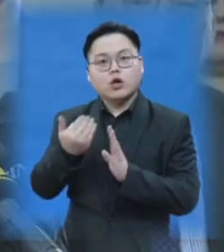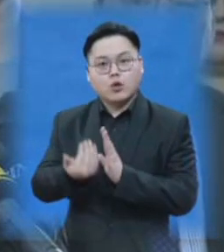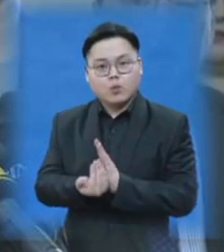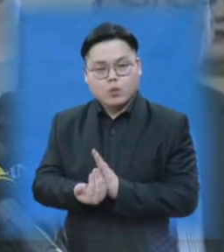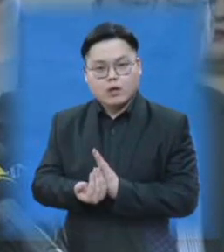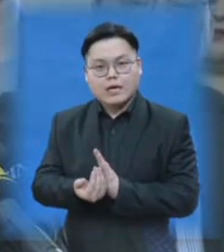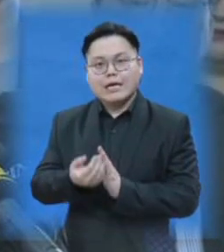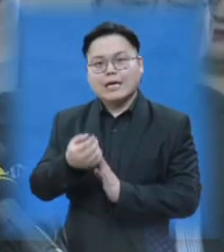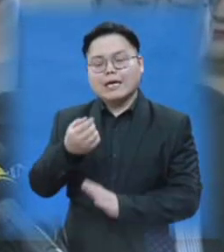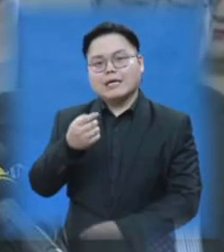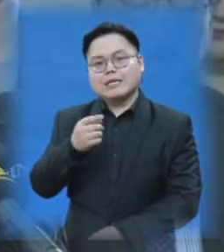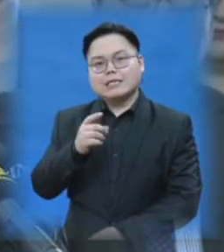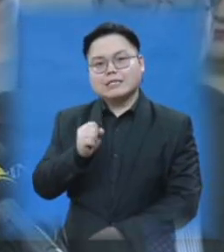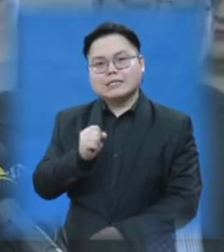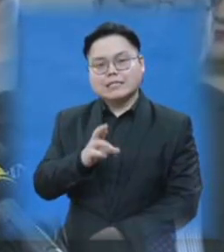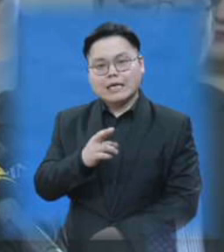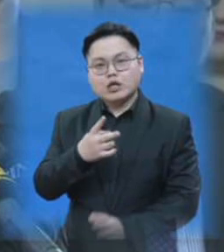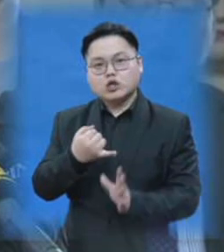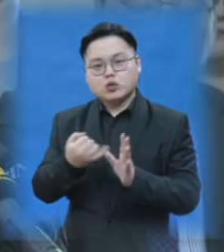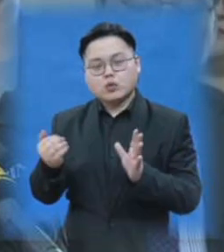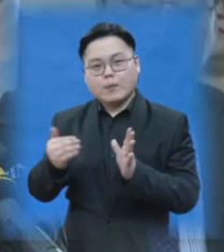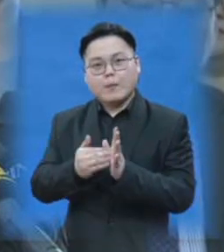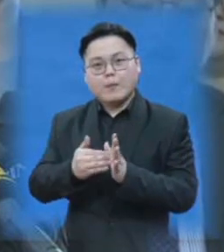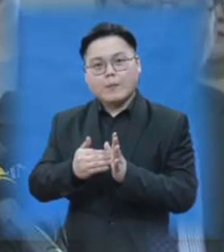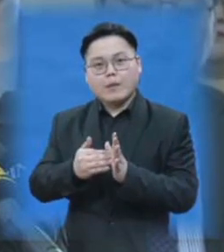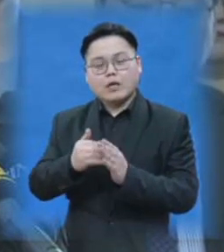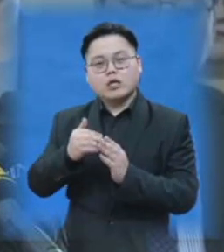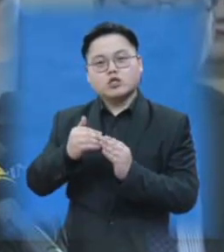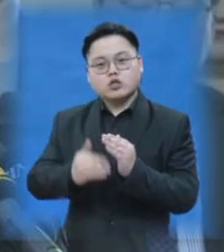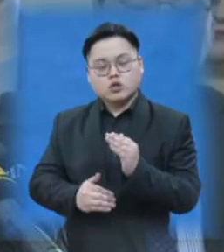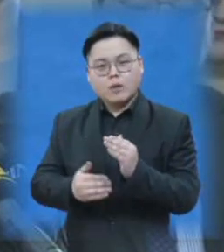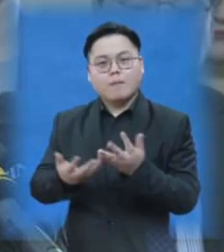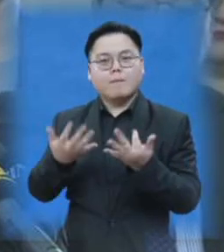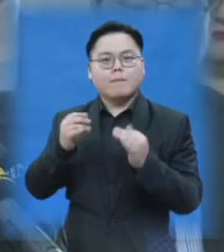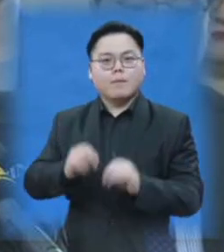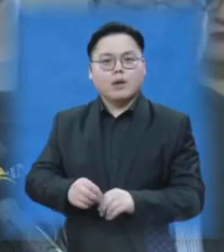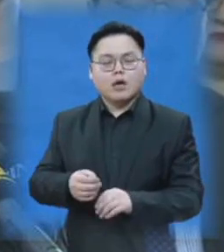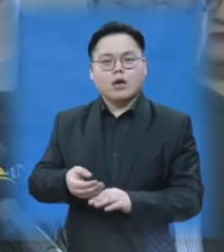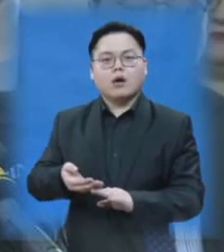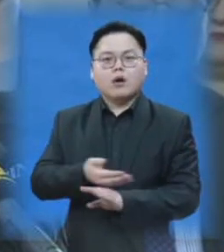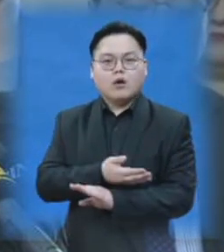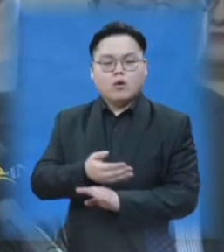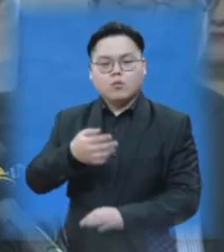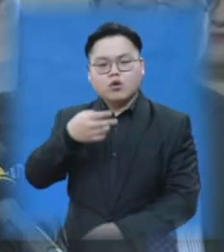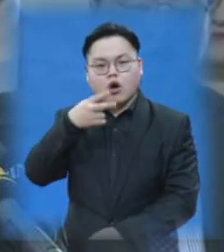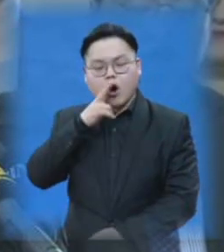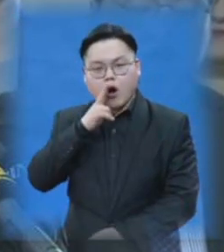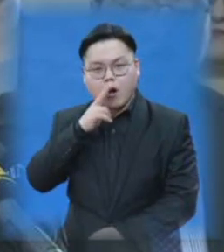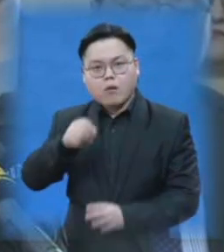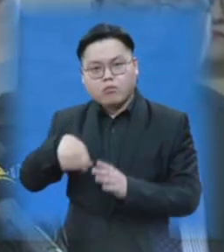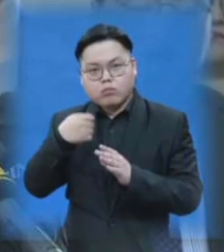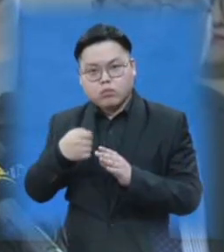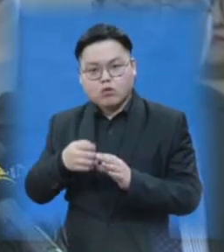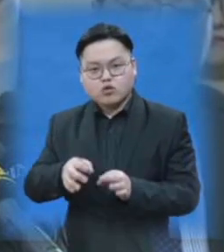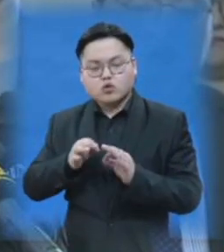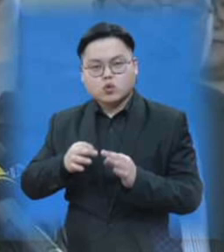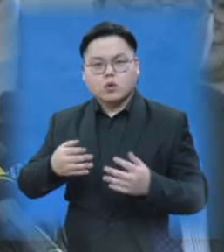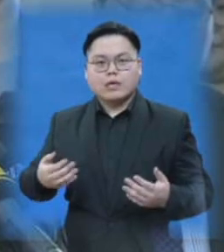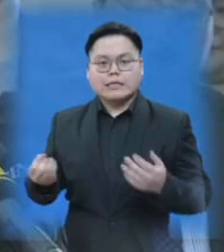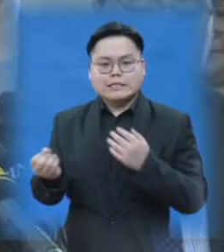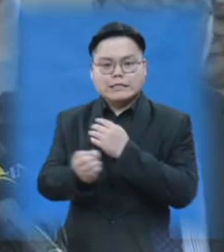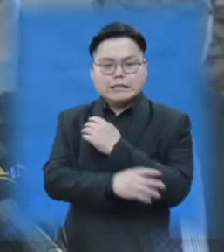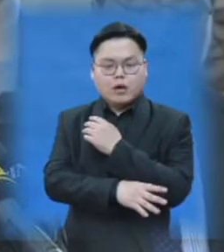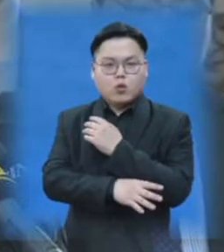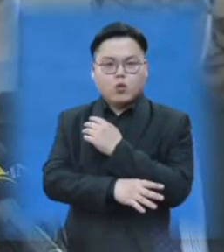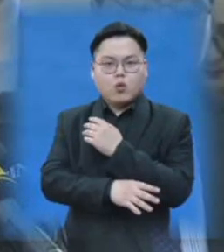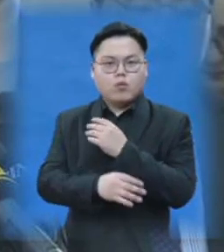доош өрхийн орлоготой байж наад захынхаа хүнснийхаа хэрэгцээ болон одоо юу хангана өөрөөр хэлбэл ядуурлын шугам